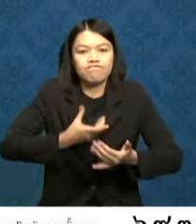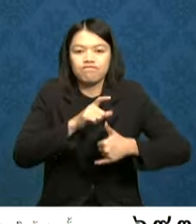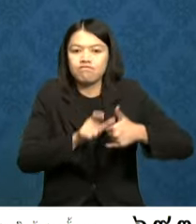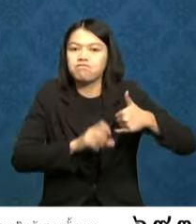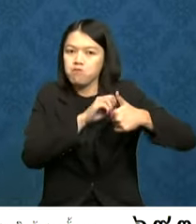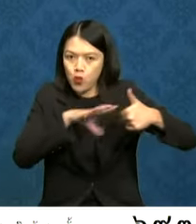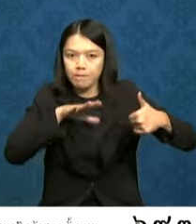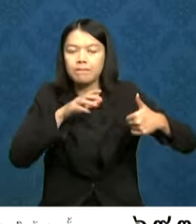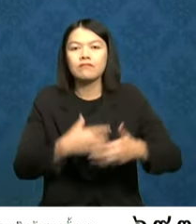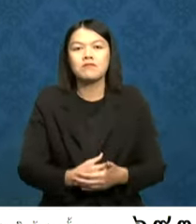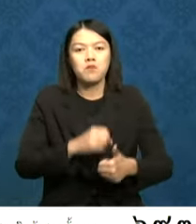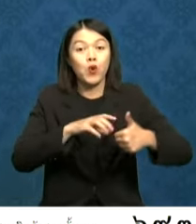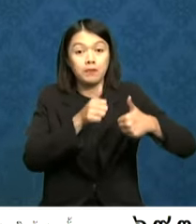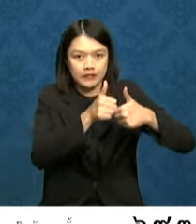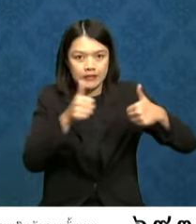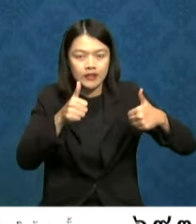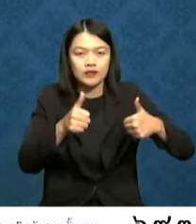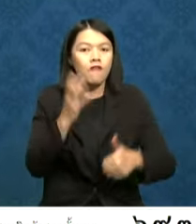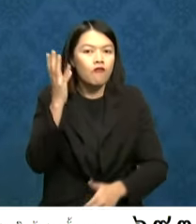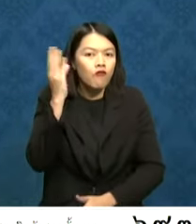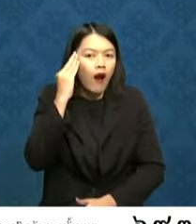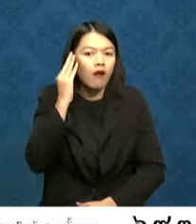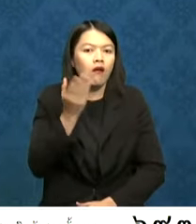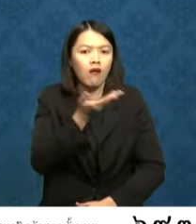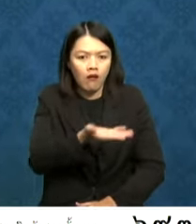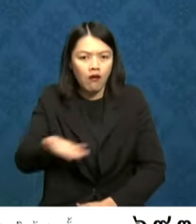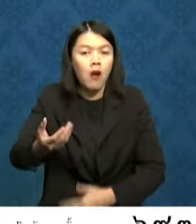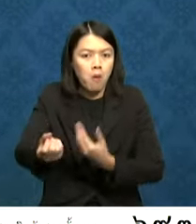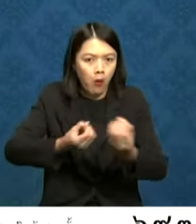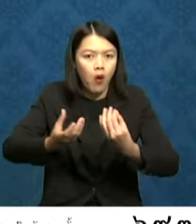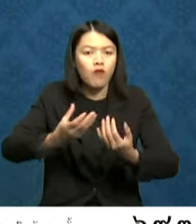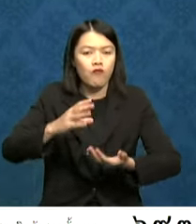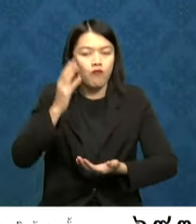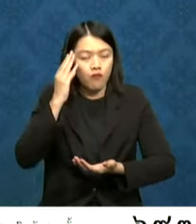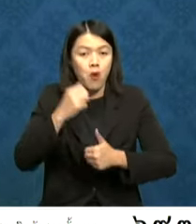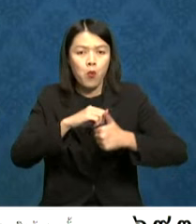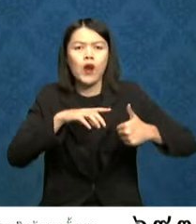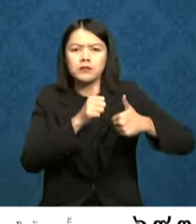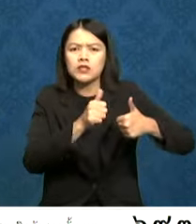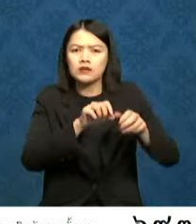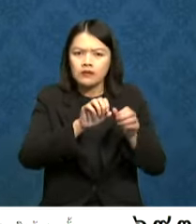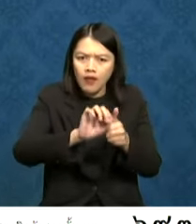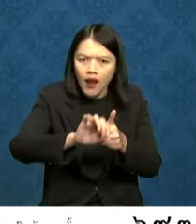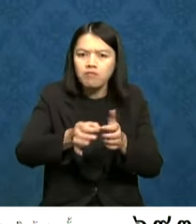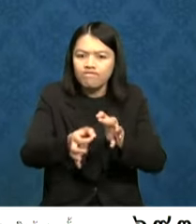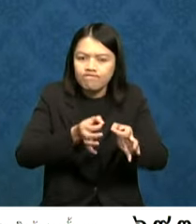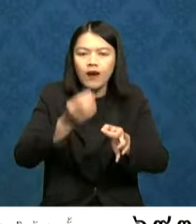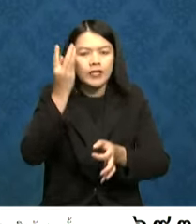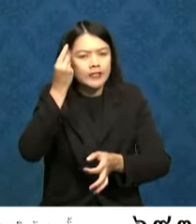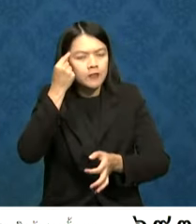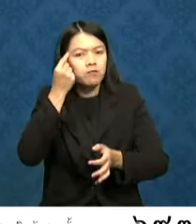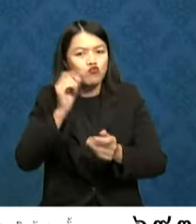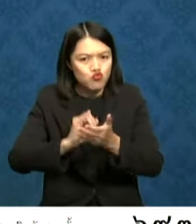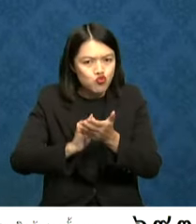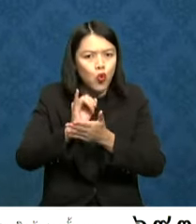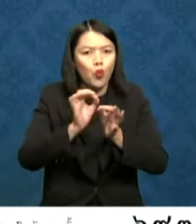นำครับผู้นำที่ดีนอกจากการฟังสมาชิกรับฟังความเห็นแล้วผู้นำที่ดีต้องชี้นำความคิดที่ถูกที่